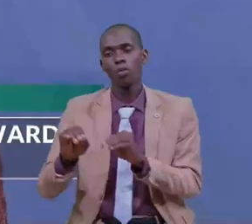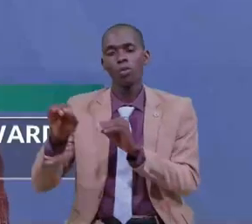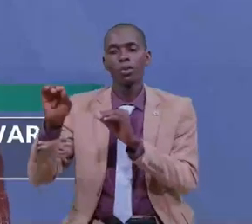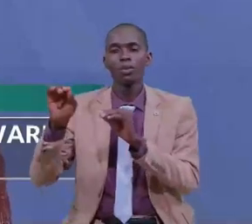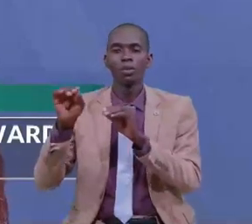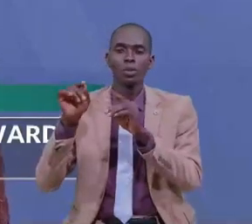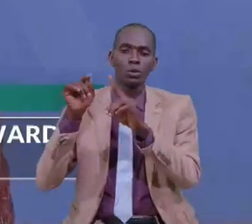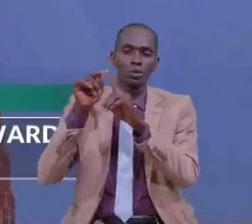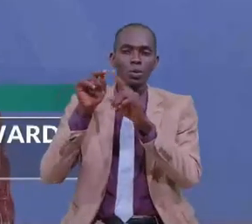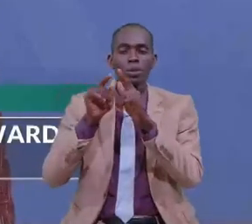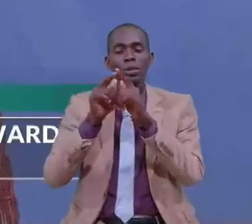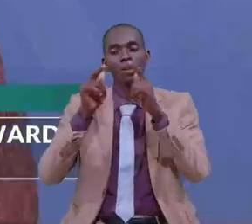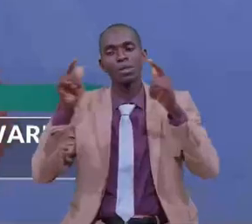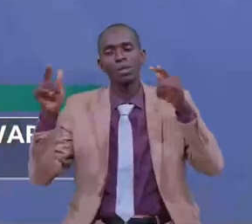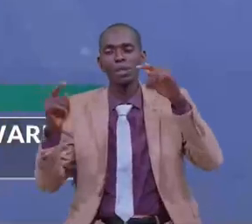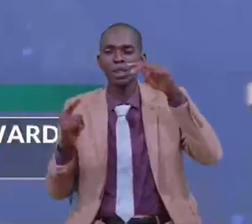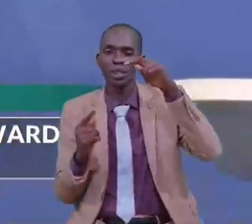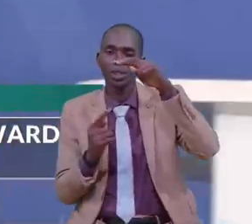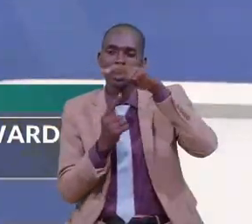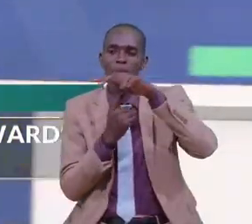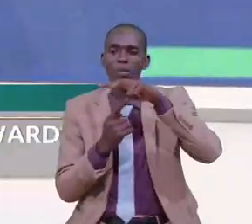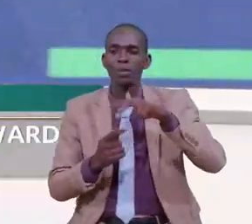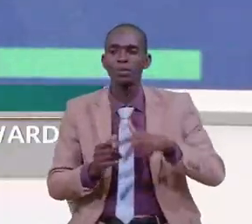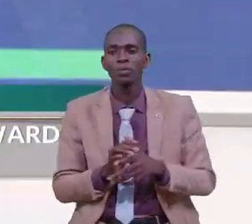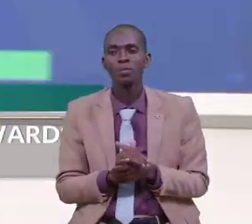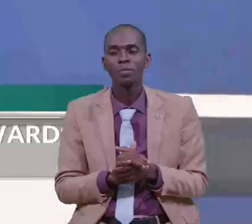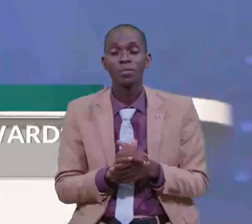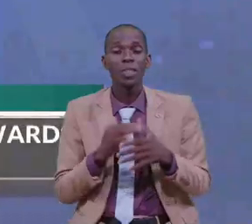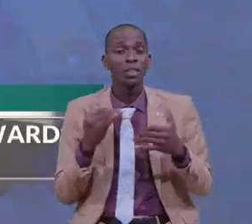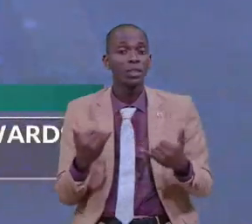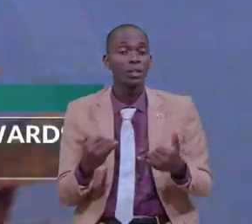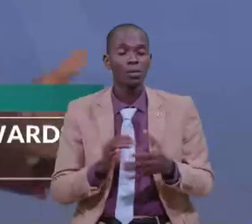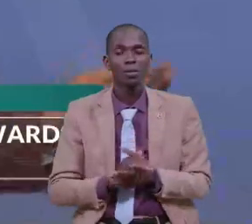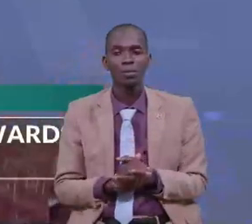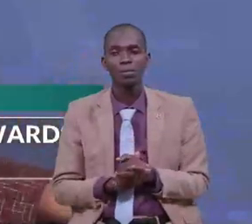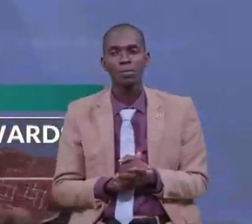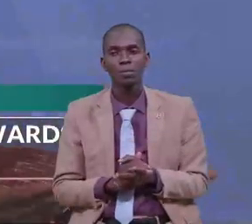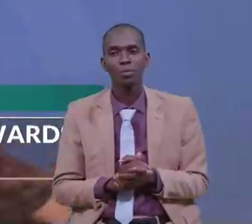avançant pour un grand championnat. Maintenant,